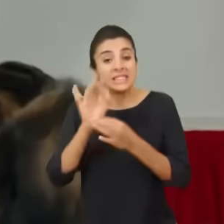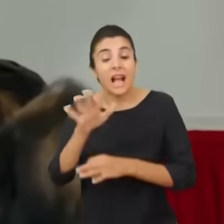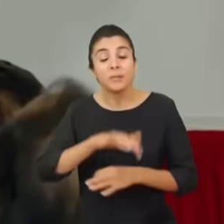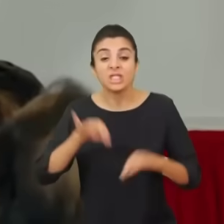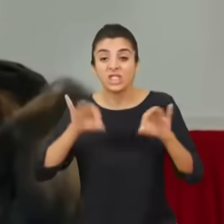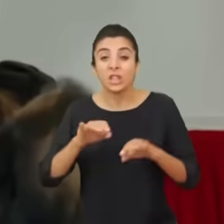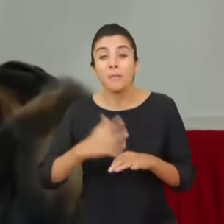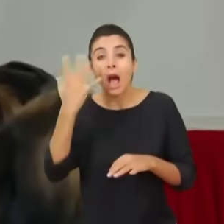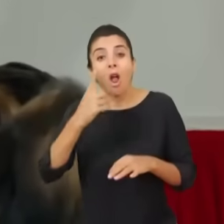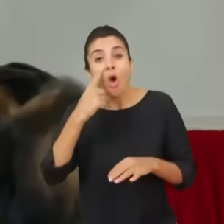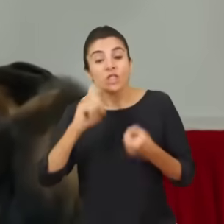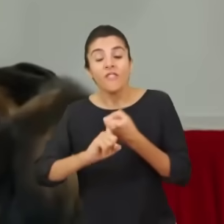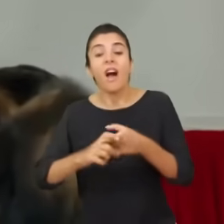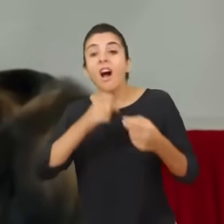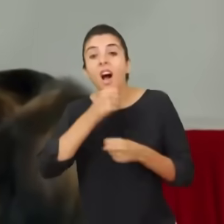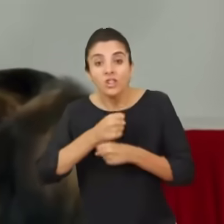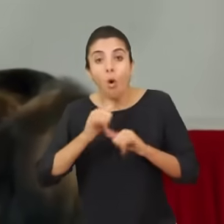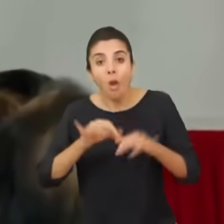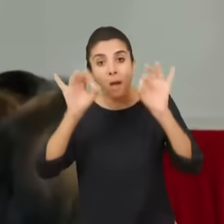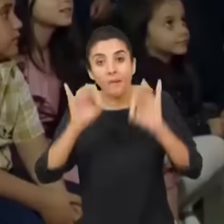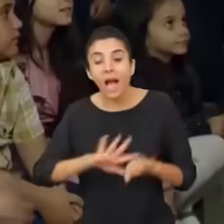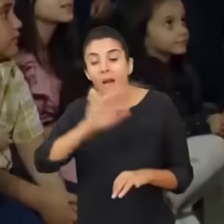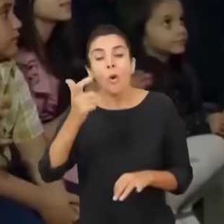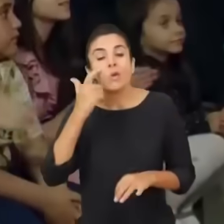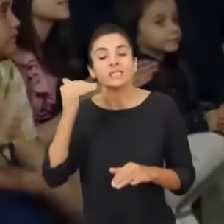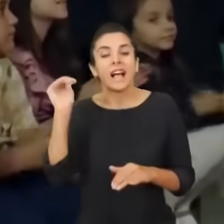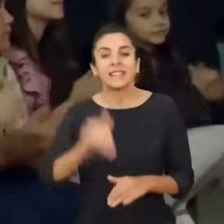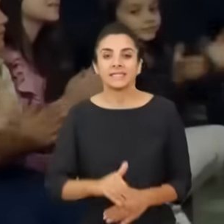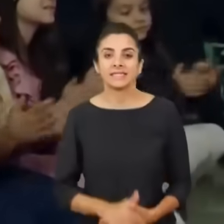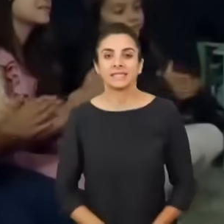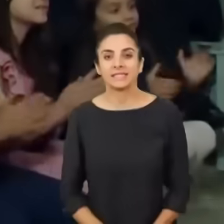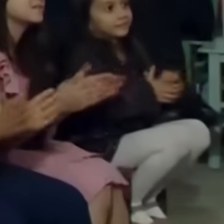sizlere Karagöz'de Hacivat oyununu sergileyeceğiz. Hoş geldiniz tekrar.